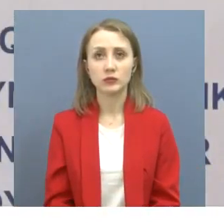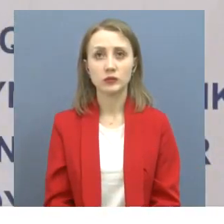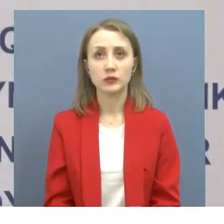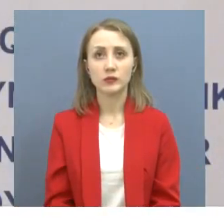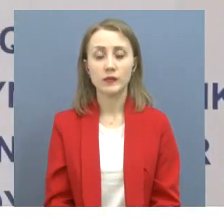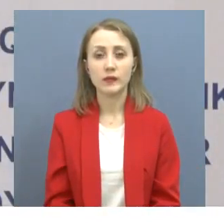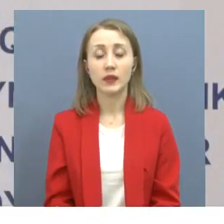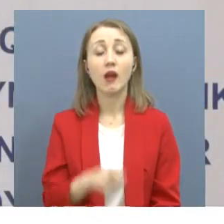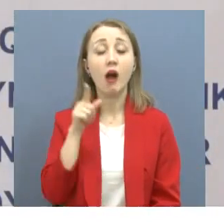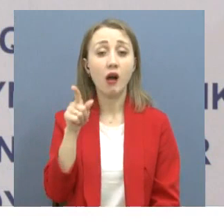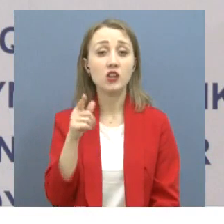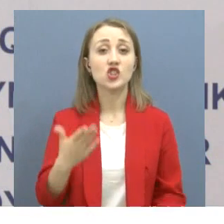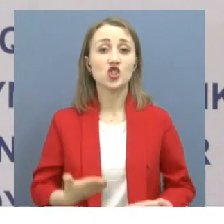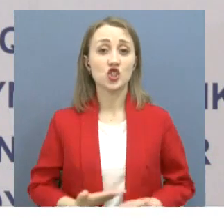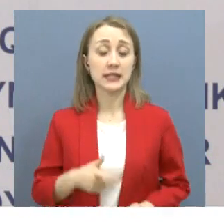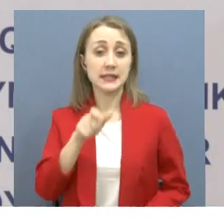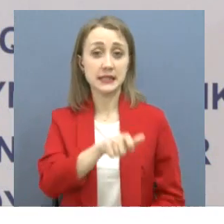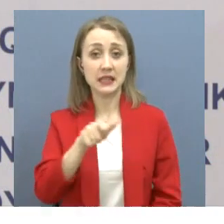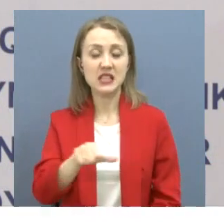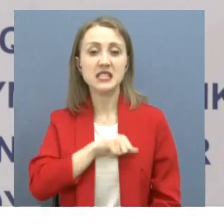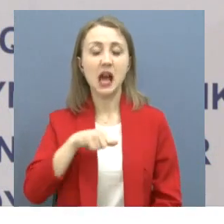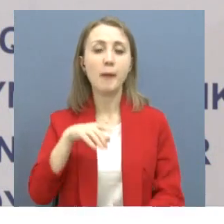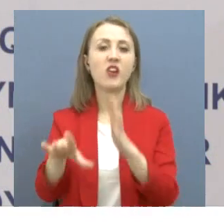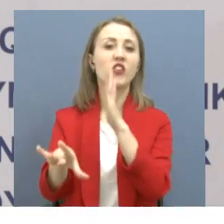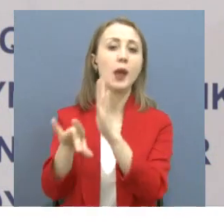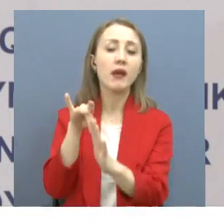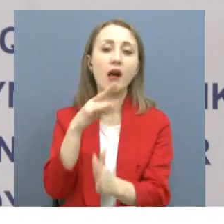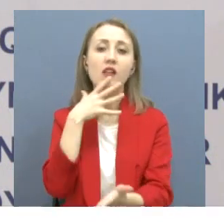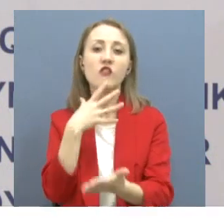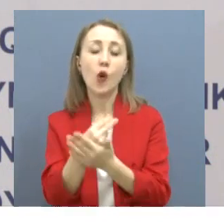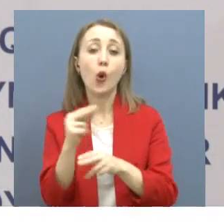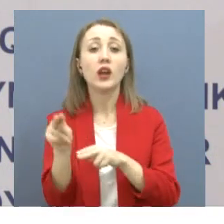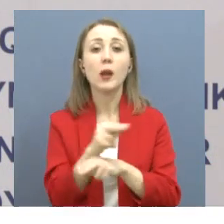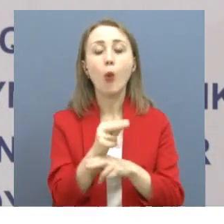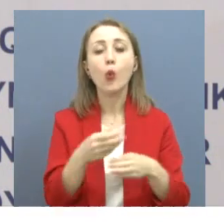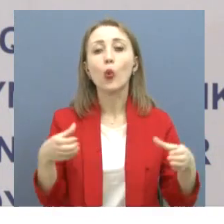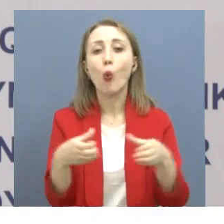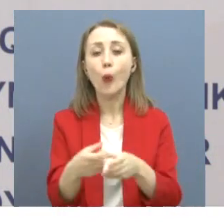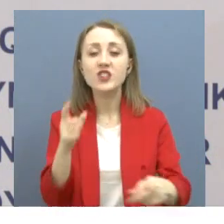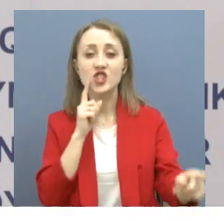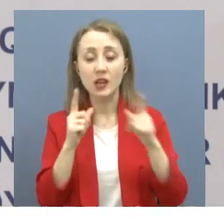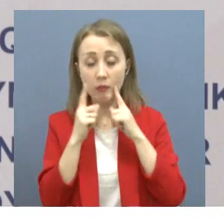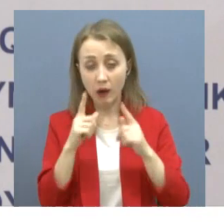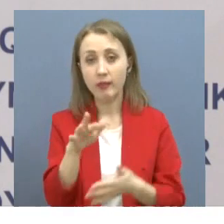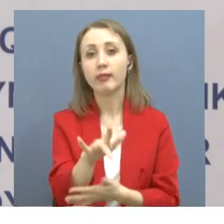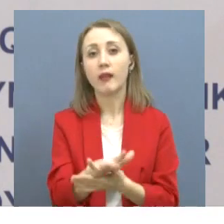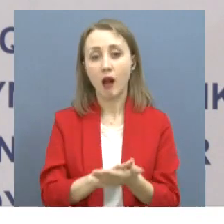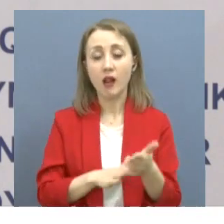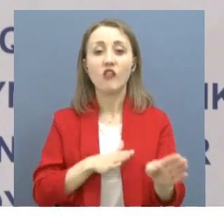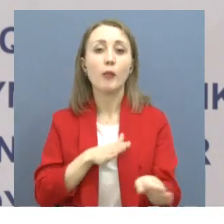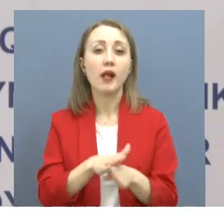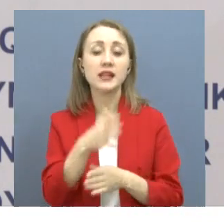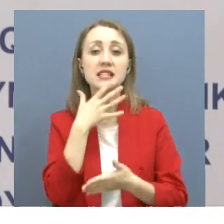жильцы. Они выбирали себе подрядчика на общем собрании. Далее, при